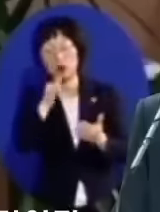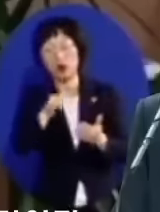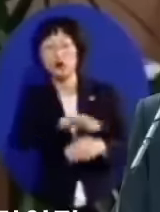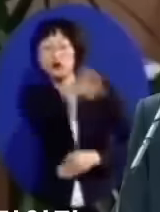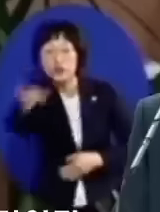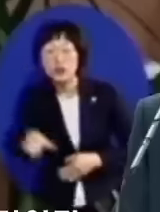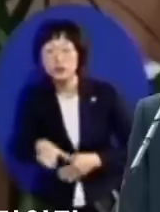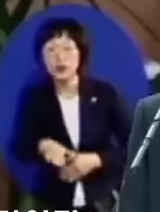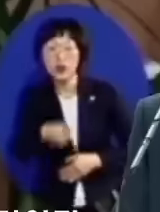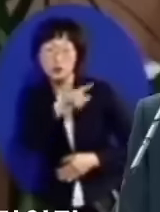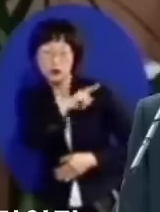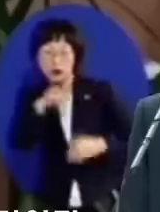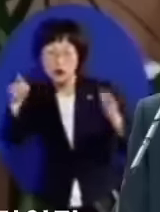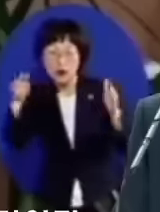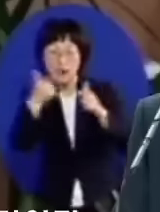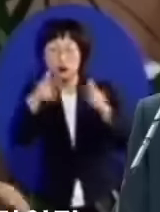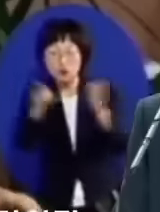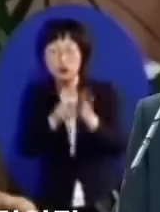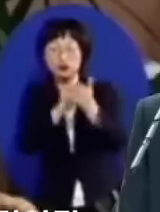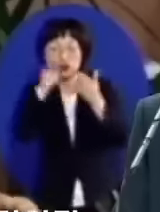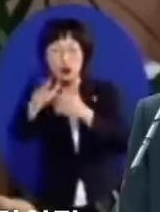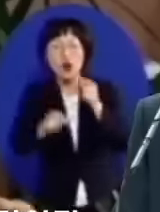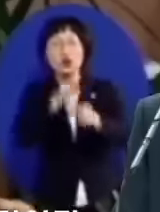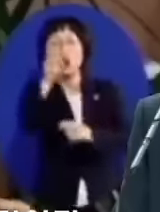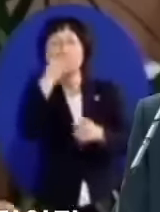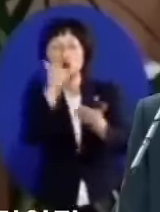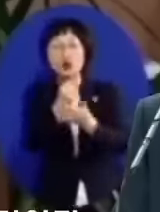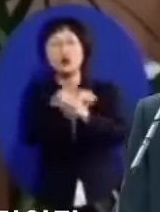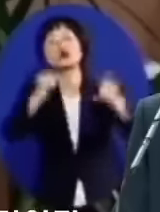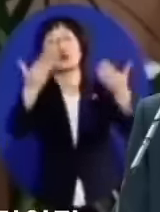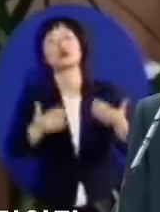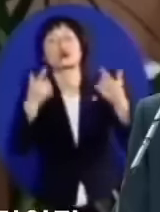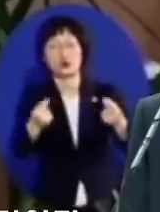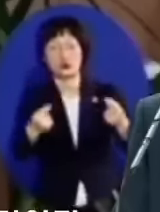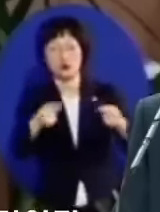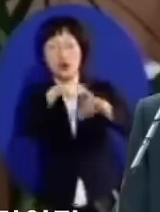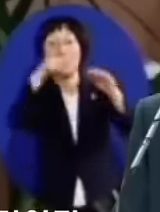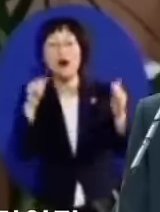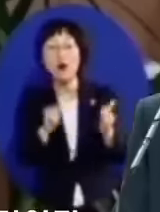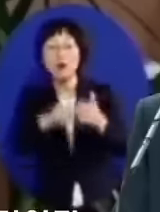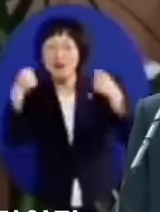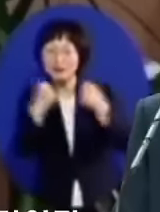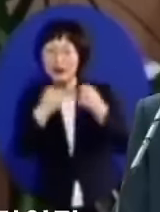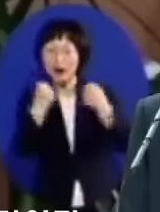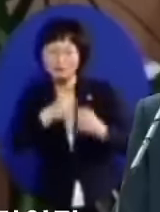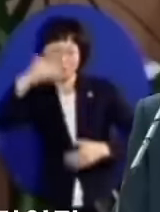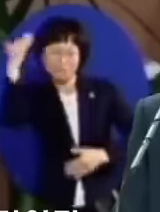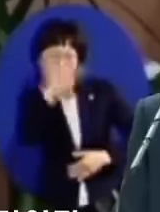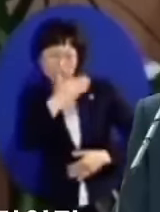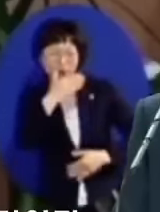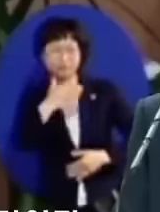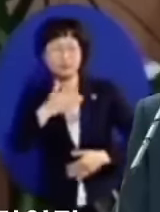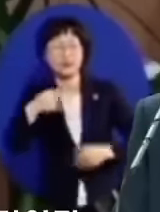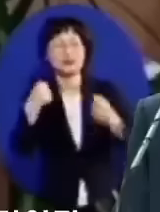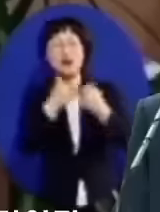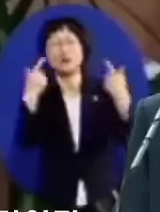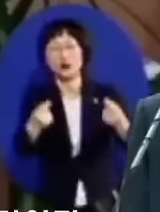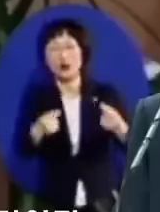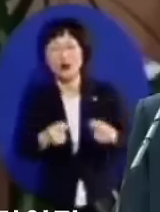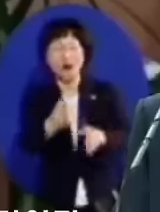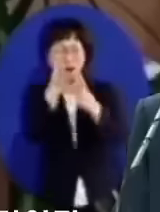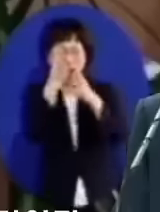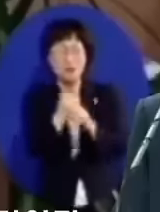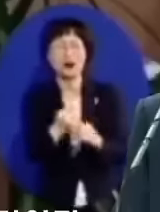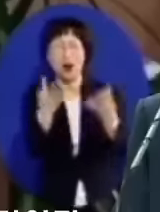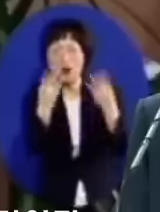믿음으로 영원히 죄는 용서 안 받은 것입니다. 우리 마음의 싸움은 성결의 싸움인 것입니다. 얼마나 더